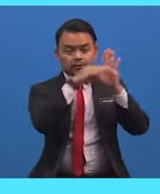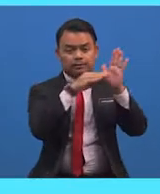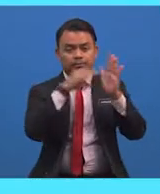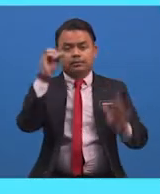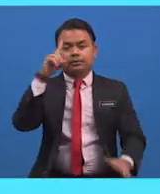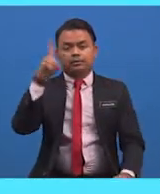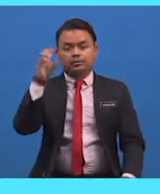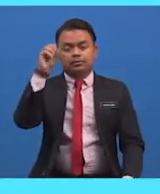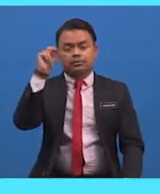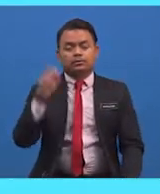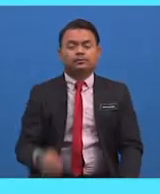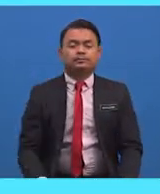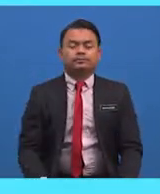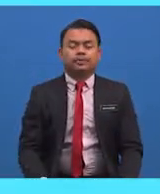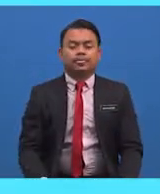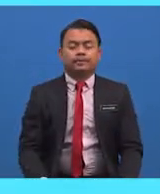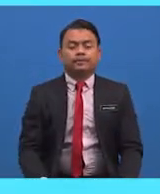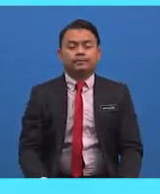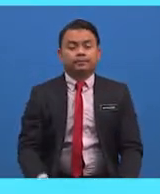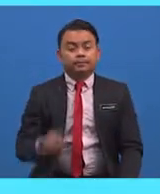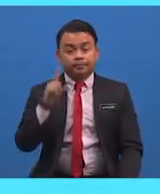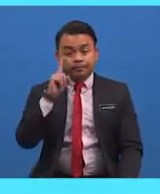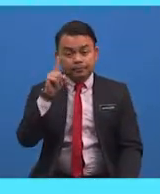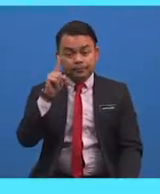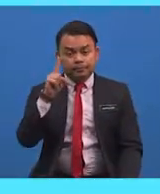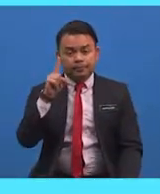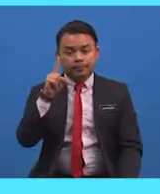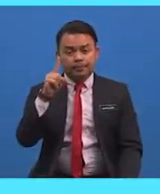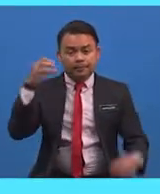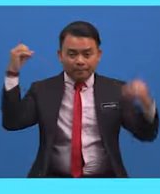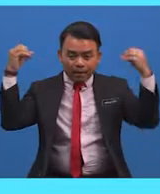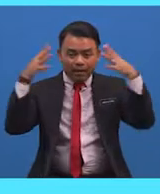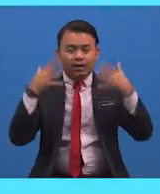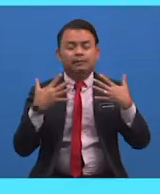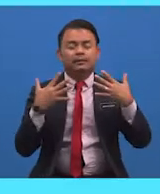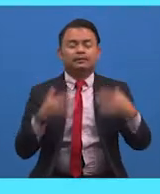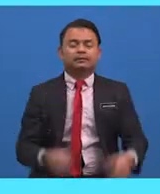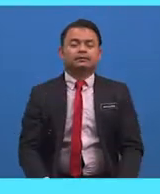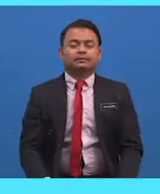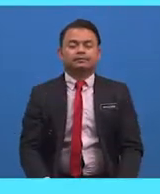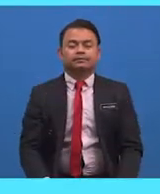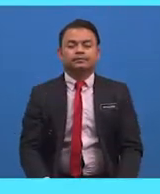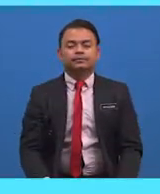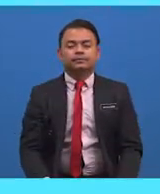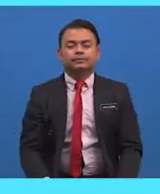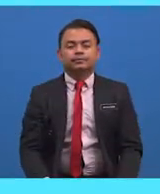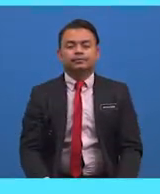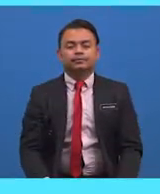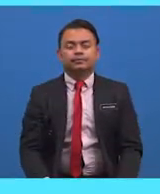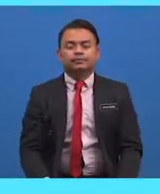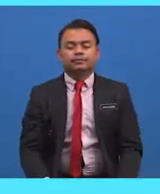matahari terbahagi kepada dua, iaitu kesan penipisan lapisan ozon dan kesan peningkatan